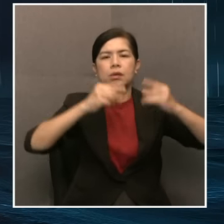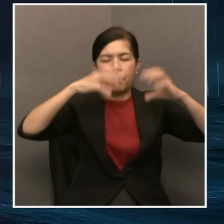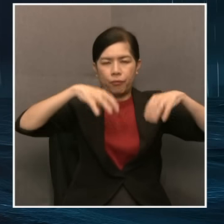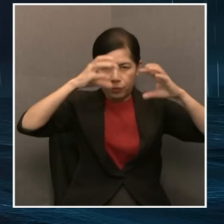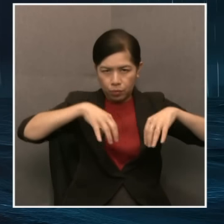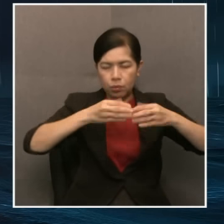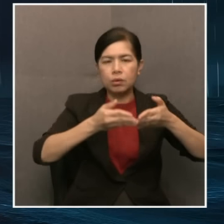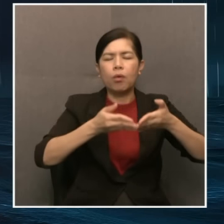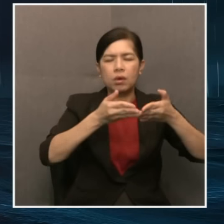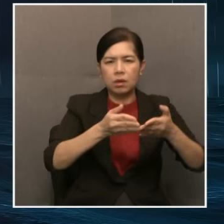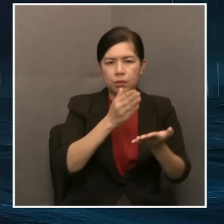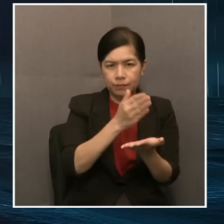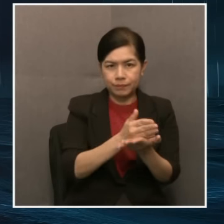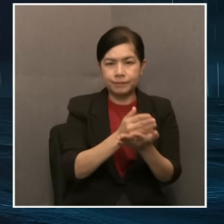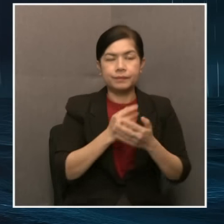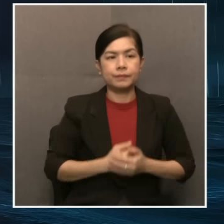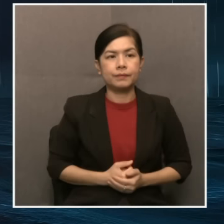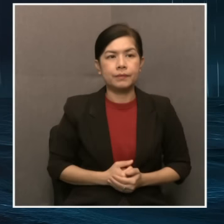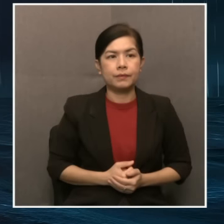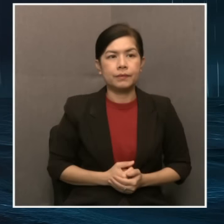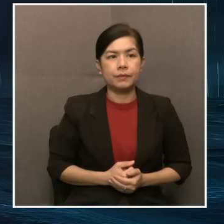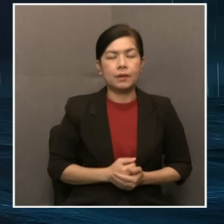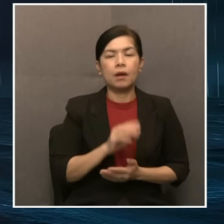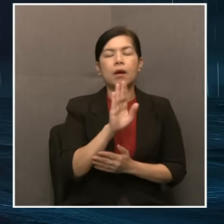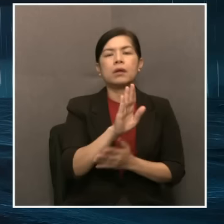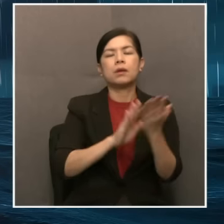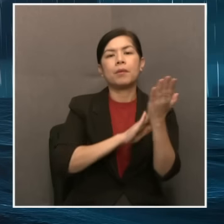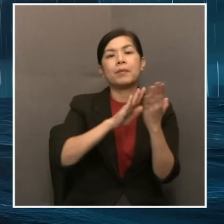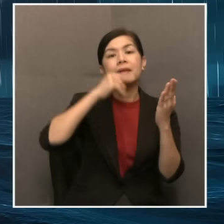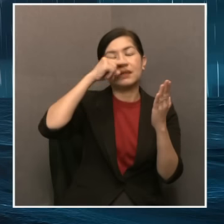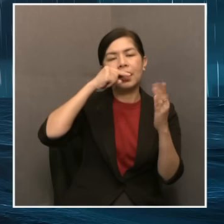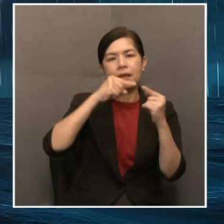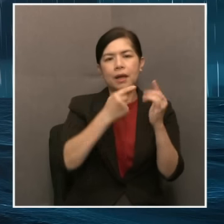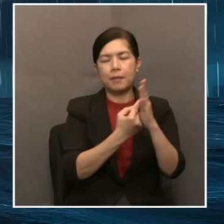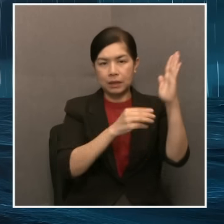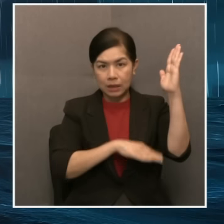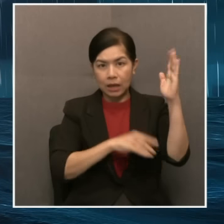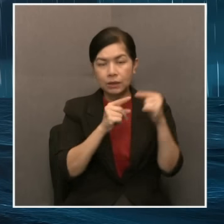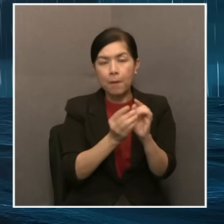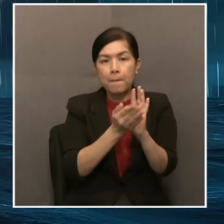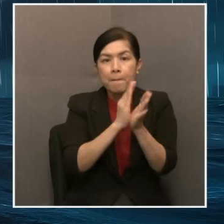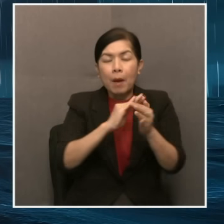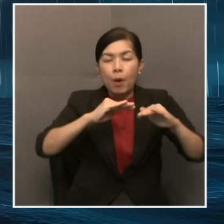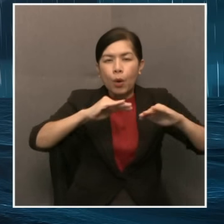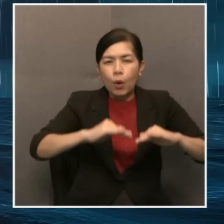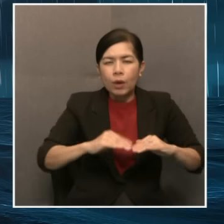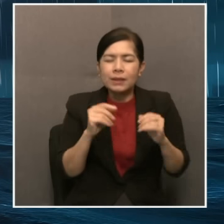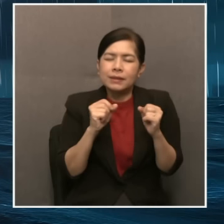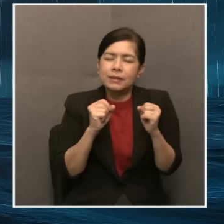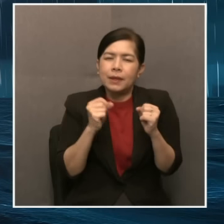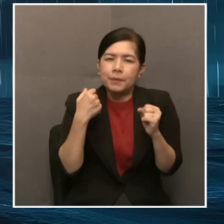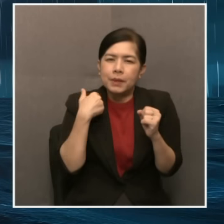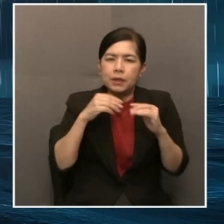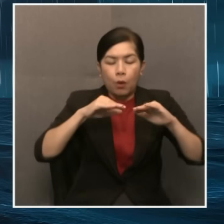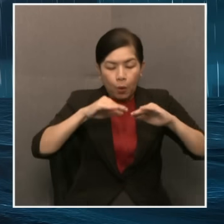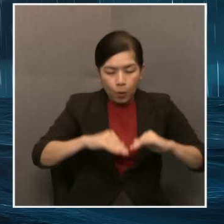ในระยะนี้ไว้ด้วยค่ะ สำหรับบริเวณประเทศไทยตอนบนและภาคใต้ตอนบนอากาศเย็นลงนะคะมีลมแรงและอุณหภูมิจะลดลงอีก 1-2